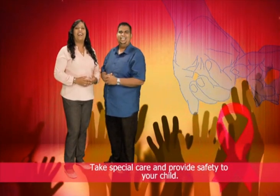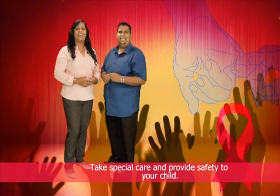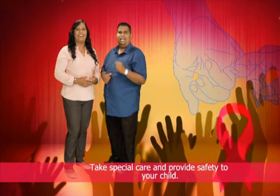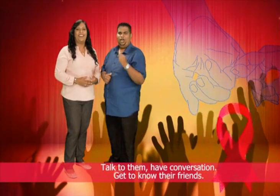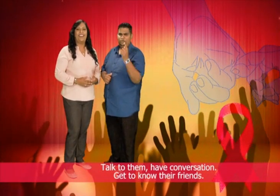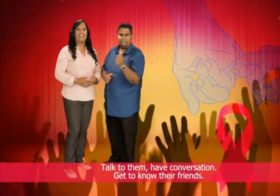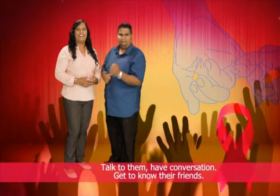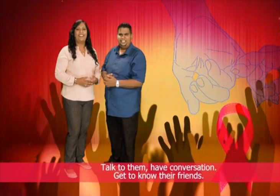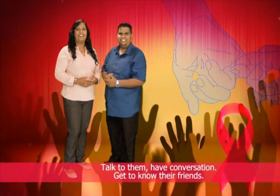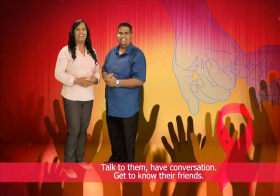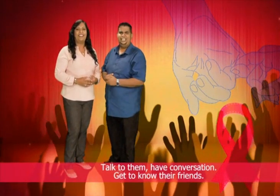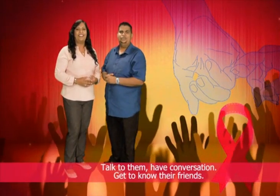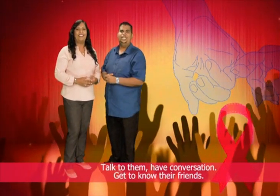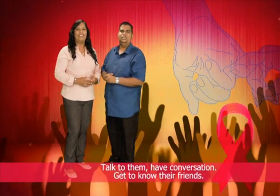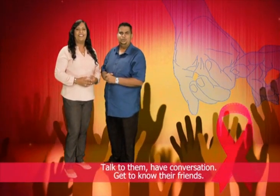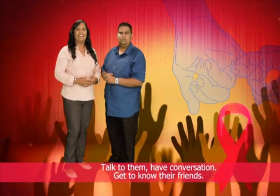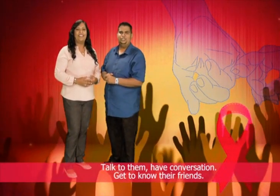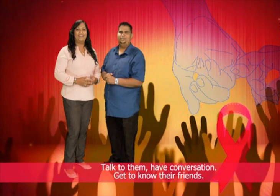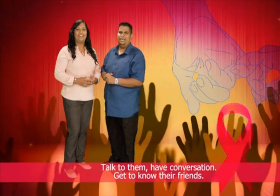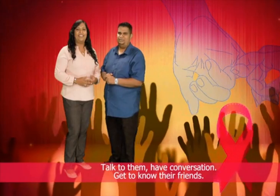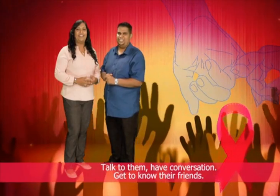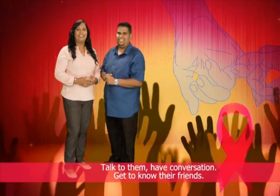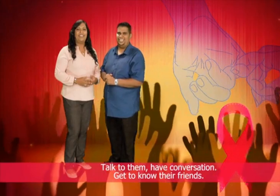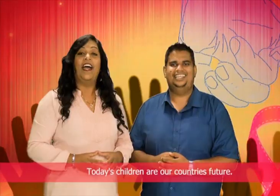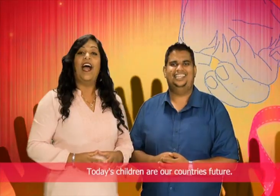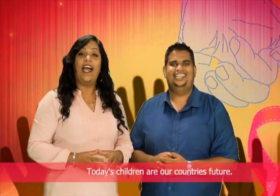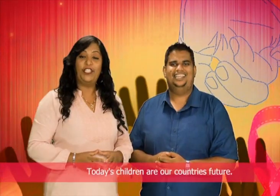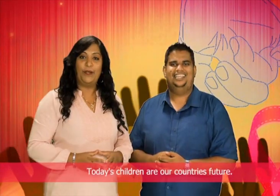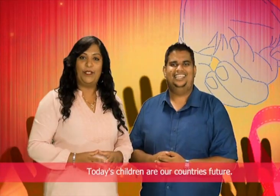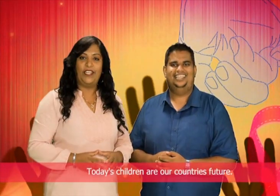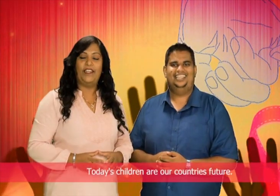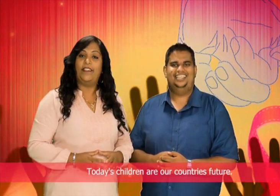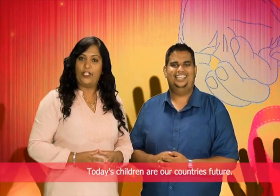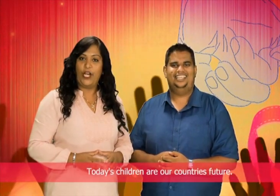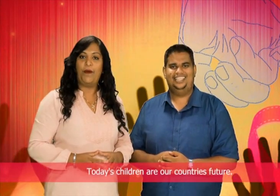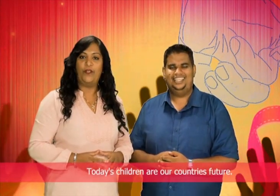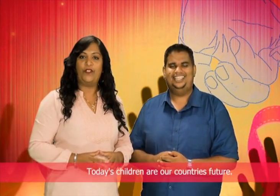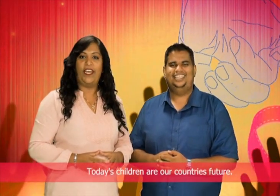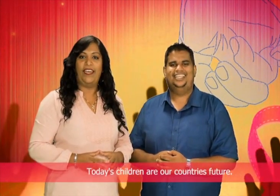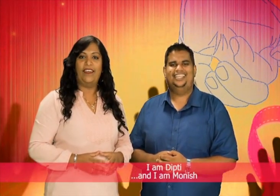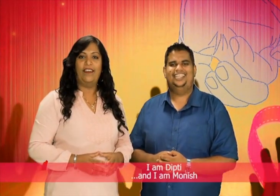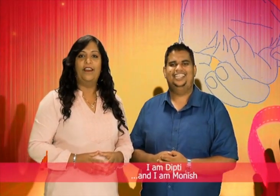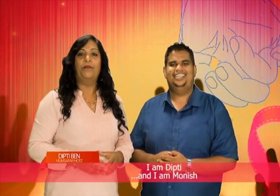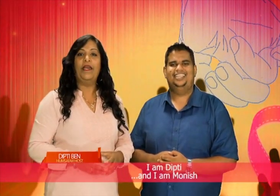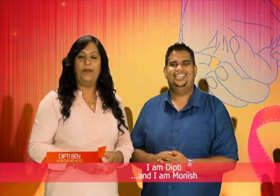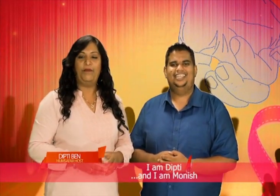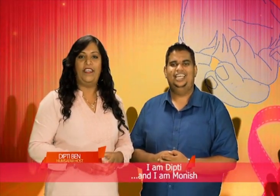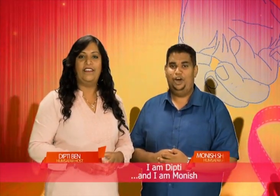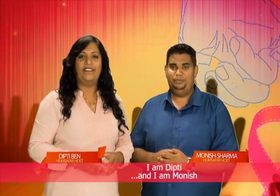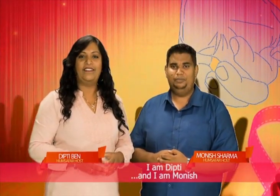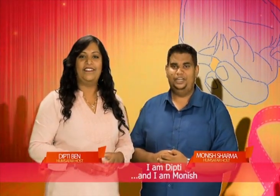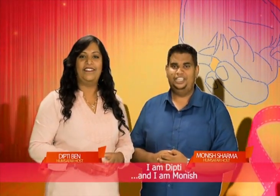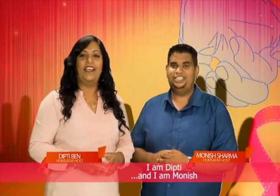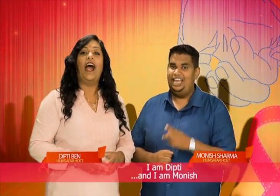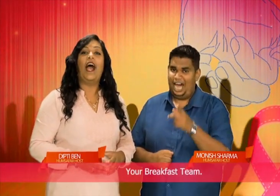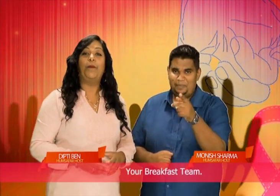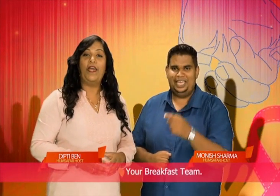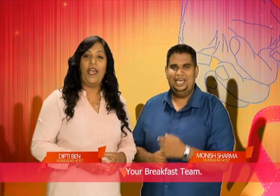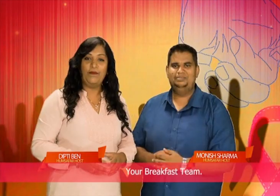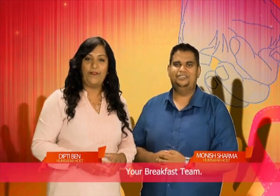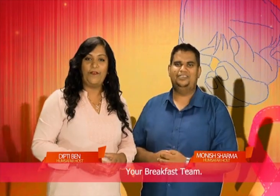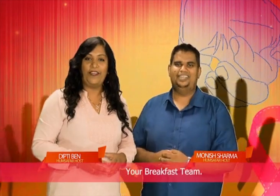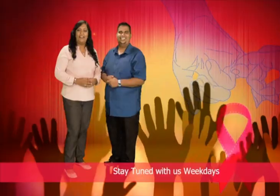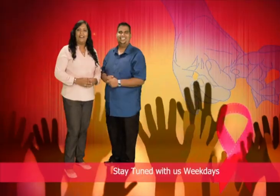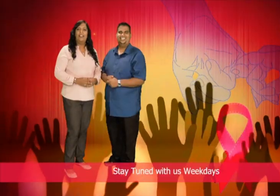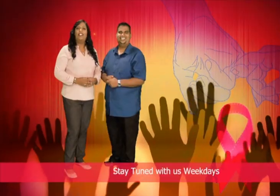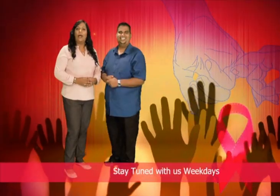खास ख्याल रखें। उनसे बातचीत करें, उनके दोस्तों के बारे में जानें। आज के बच्चे देश का भविष्य है। मैं दीप्ति और मैं मोनिश आपके